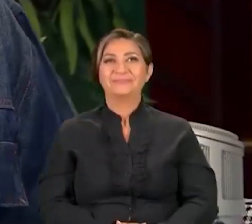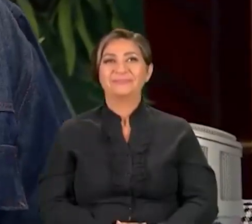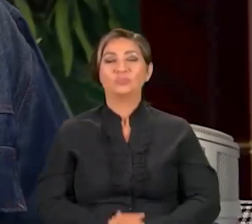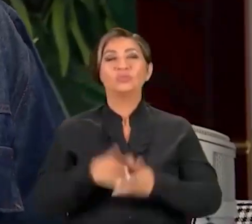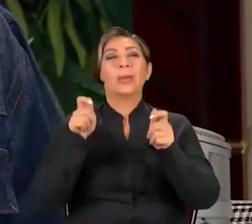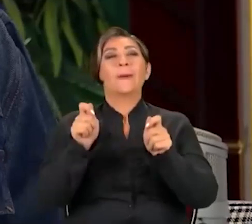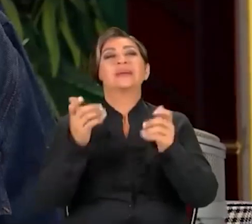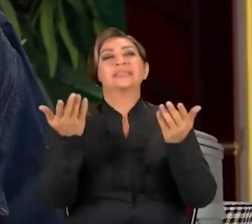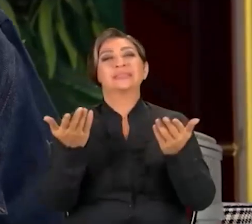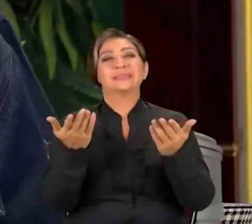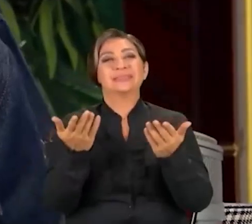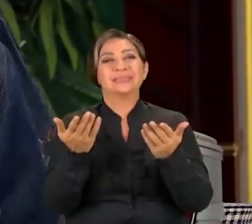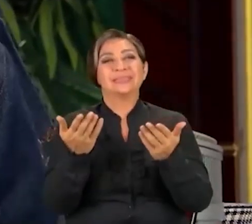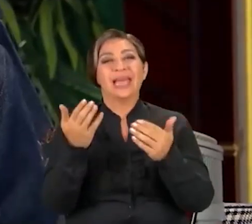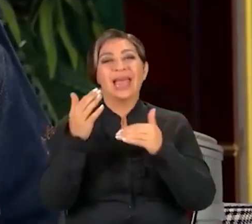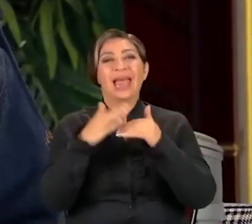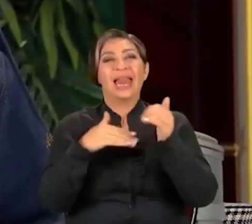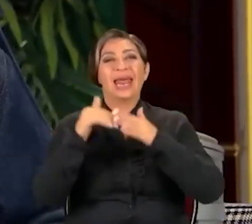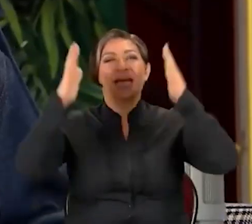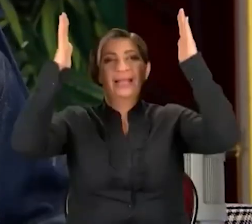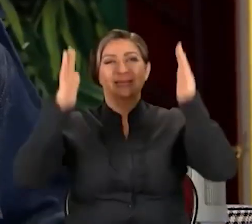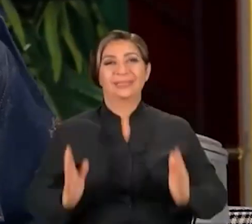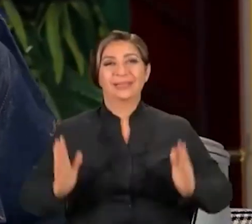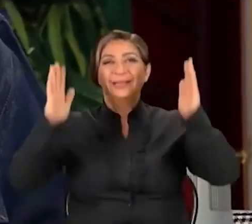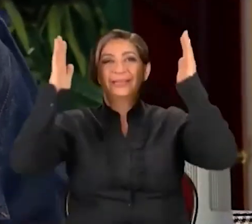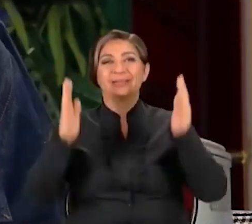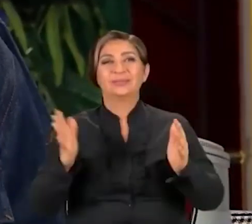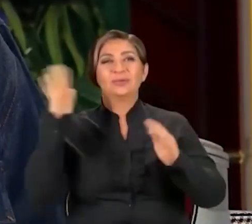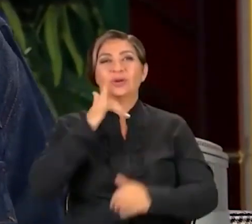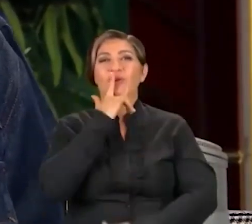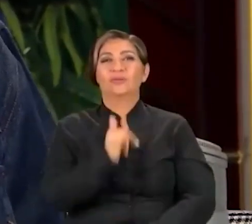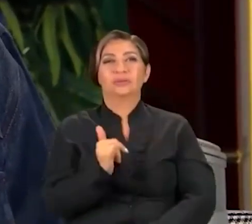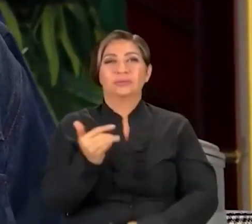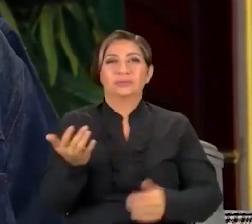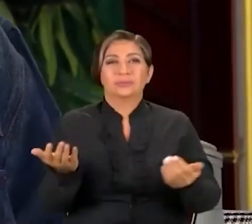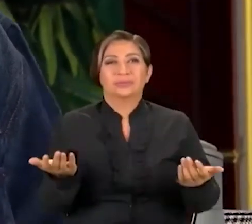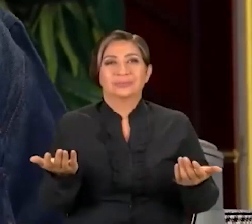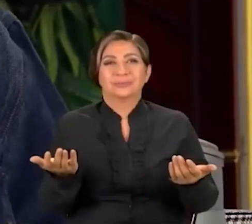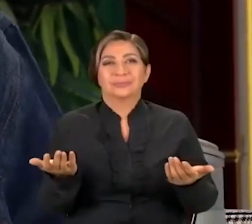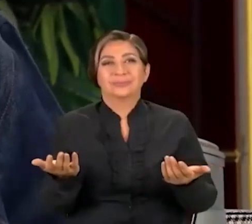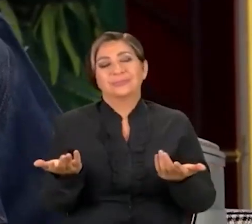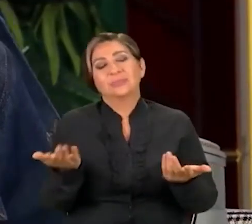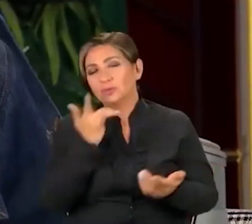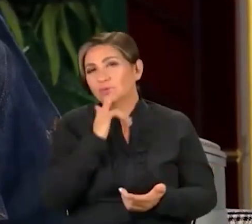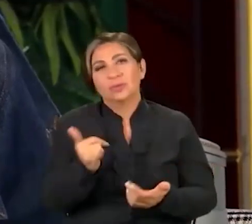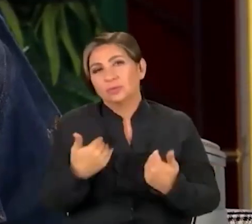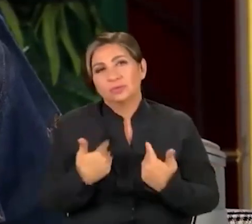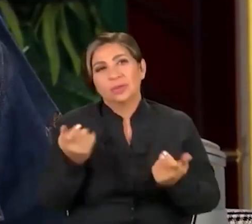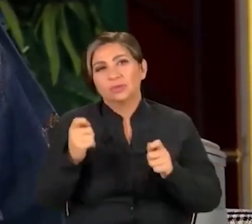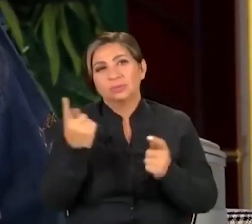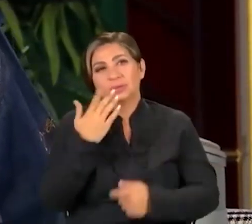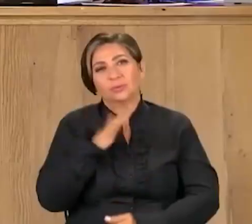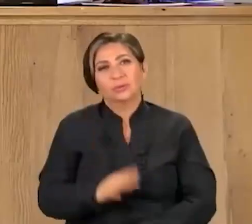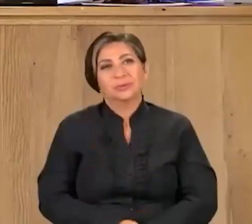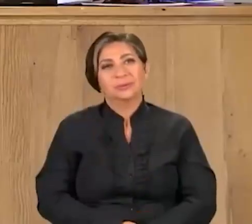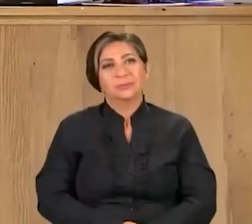Bunu yapamadınız yani. Elleri kaldır, indir, kaldır, indir. Sonra küfür ediyorsun yani... Evet, küfrediyoruz. Yapacak bir şey